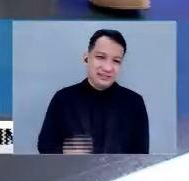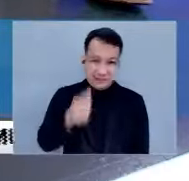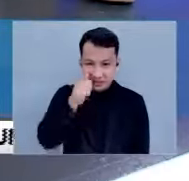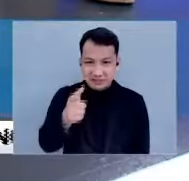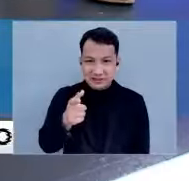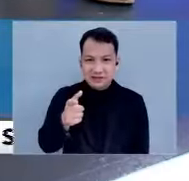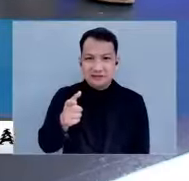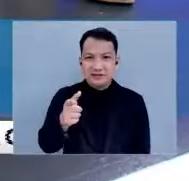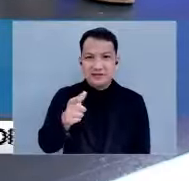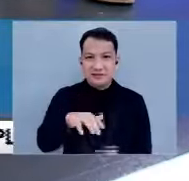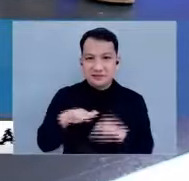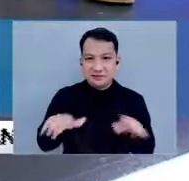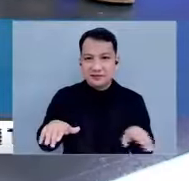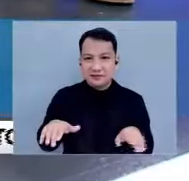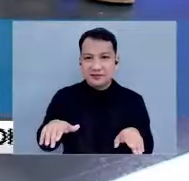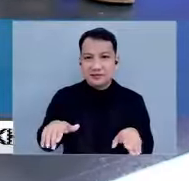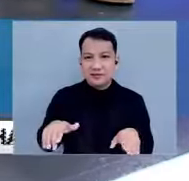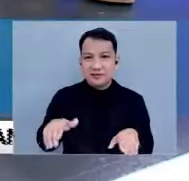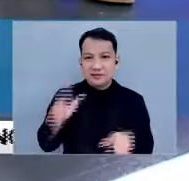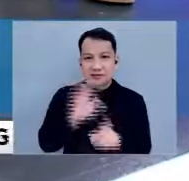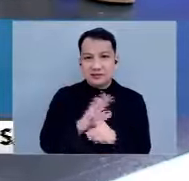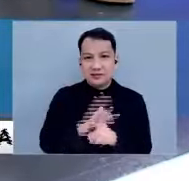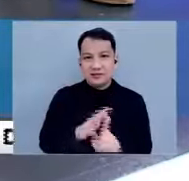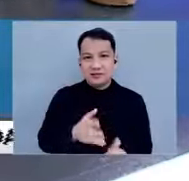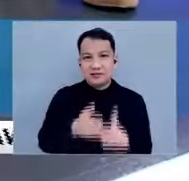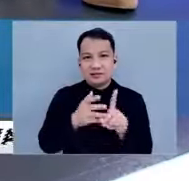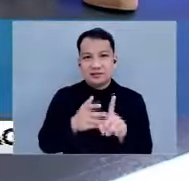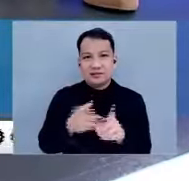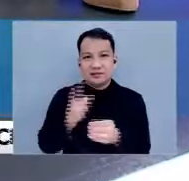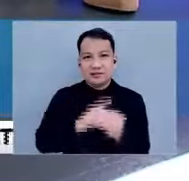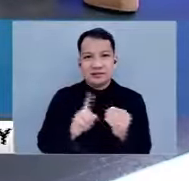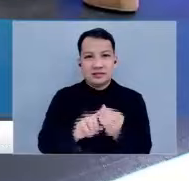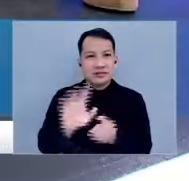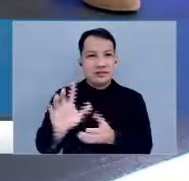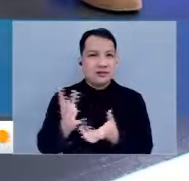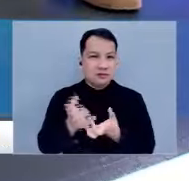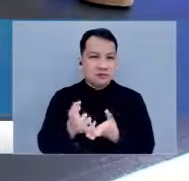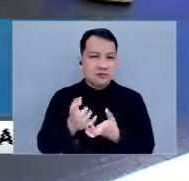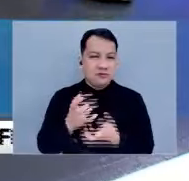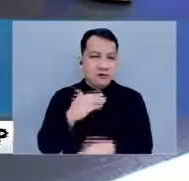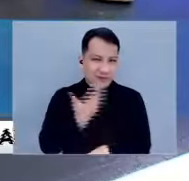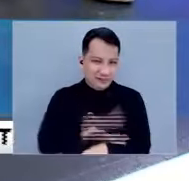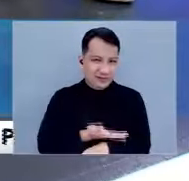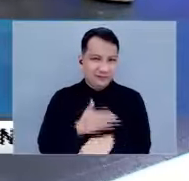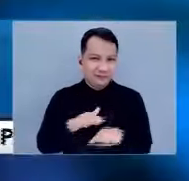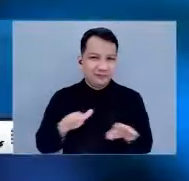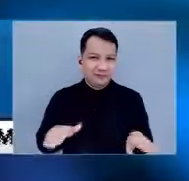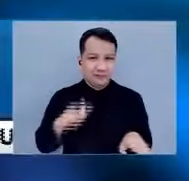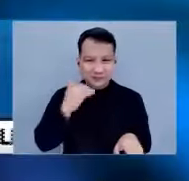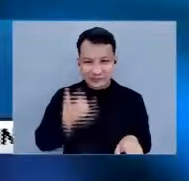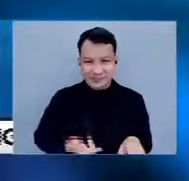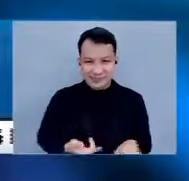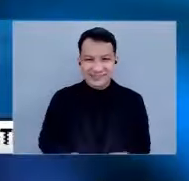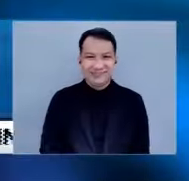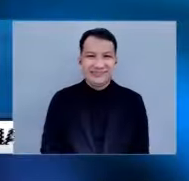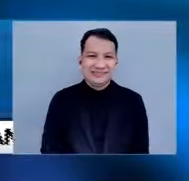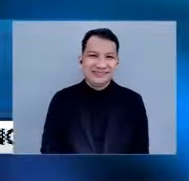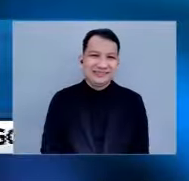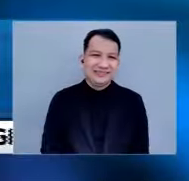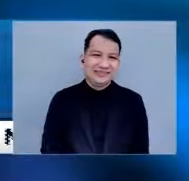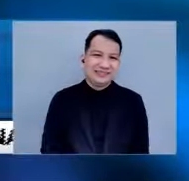po ng mascots niyo kilalang-kilala ko ako lahat kasi yan yung mga gusto ng mga anak ko Invite niyo kami Maam Oo sigurado